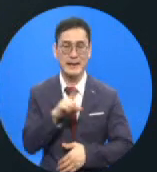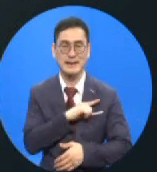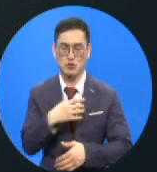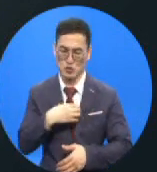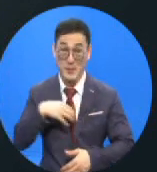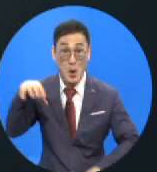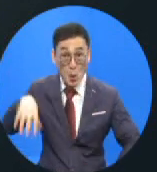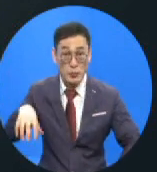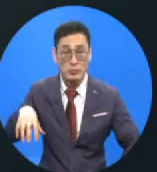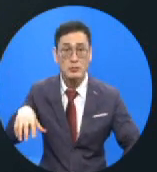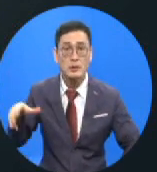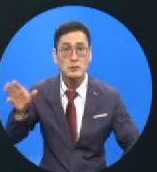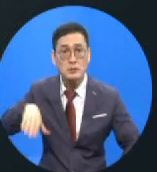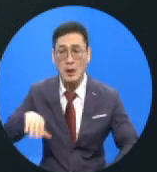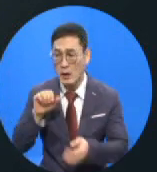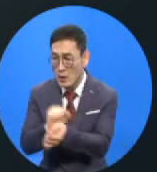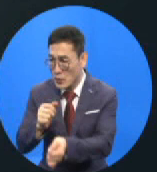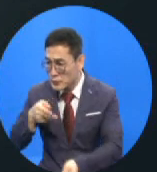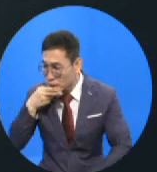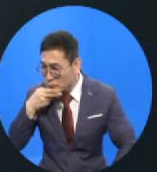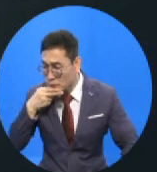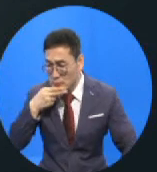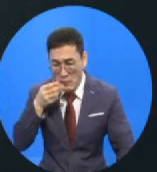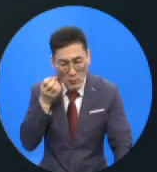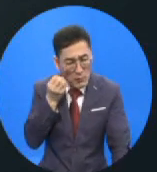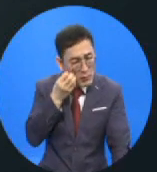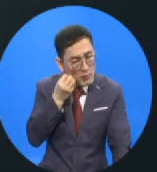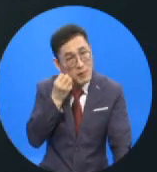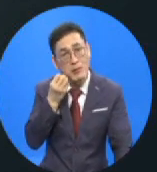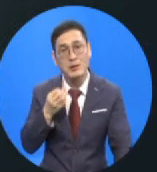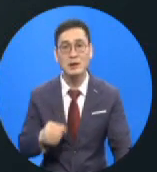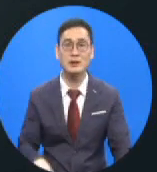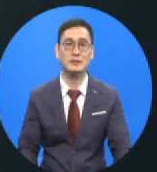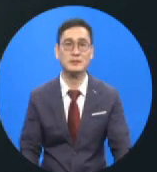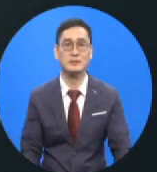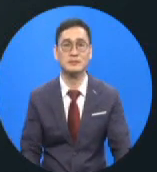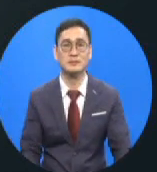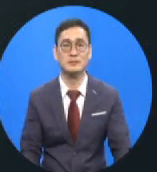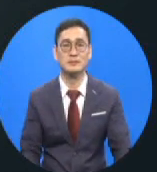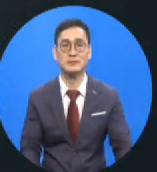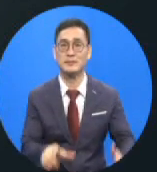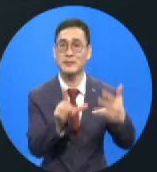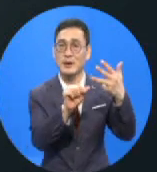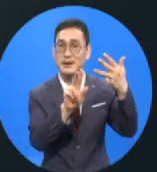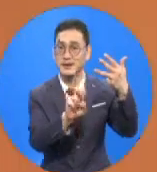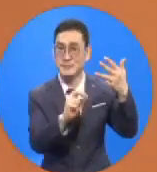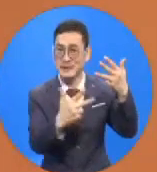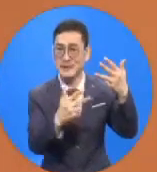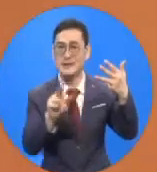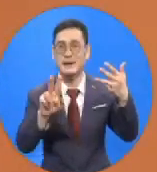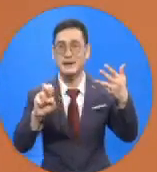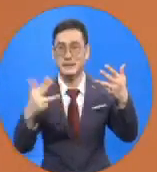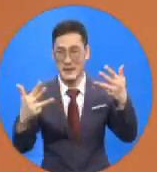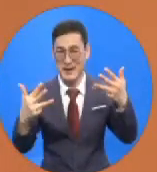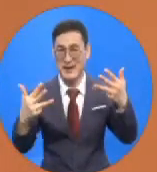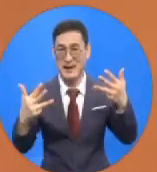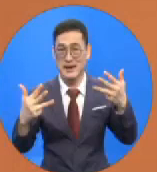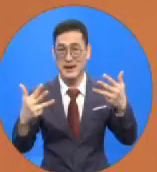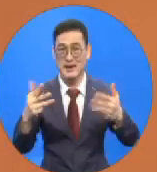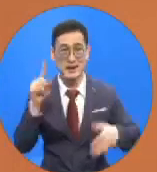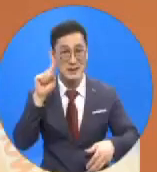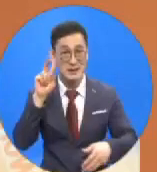데 어떻게 음성이 나왔는지 쪽으로 하신 분도 계신것 같아요 예 우선은 날짜가 27일 28일 여인 제각각 강영철